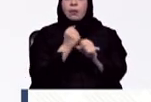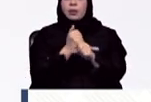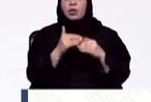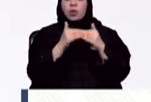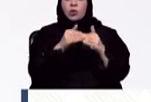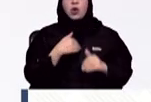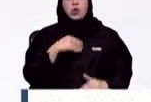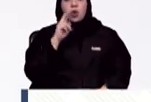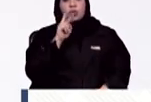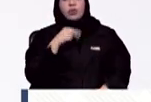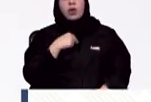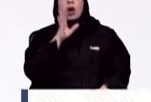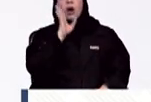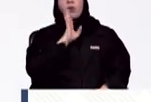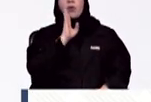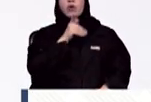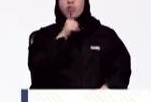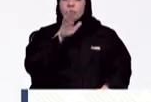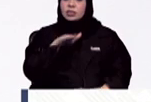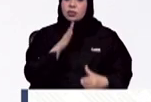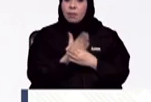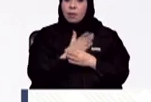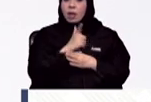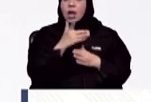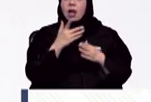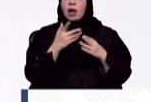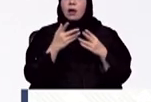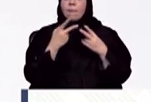اللي إحنا تعودنا عليه فعلا, اللي يهدف